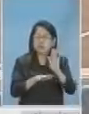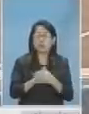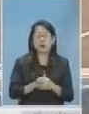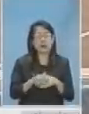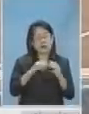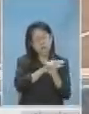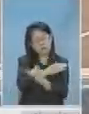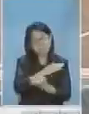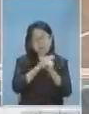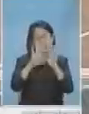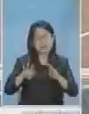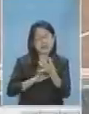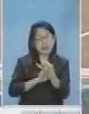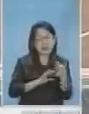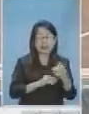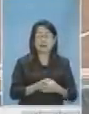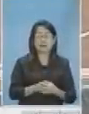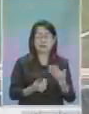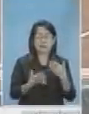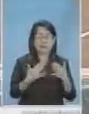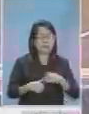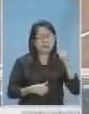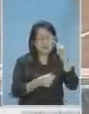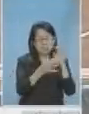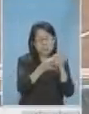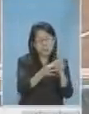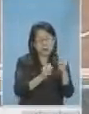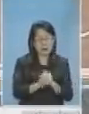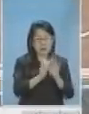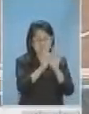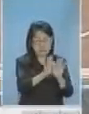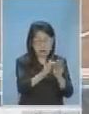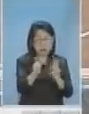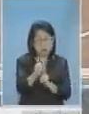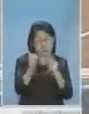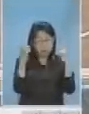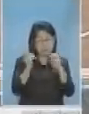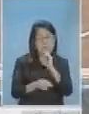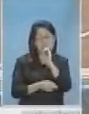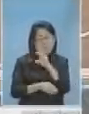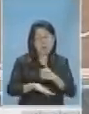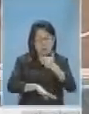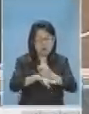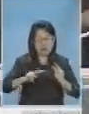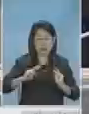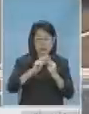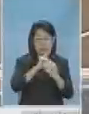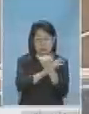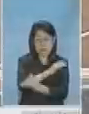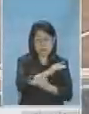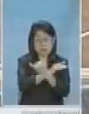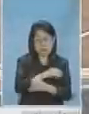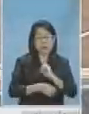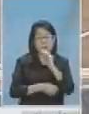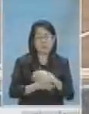เป็นห่วงมากอย่างยิ่งนะครับและขออนุญาตฝากท่านไปยังรัฐมนตรีกระทรวงการต่างประเทศด้วยนะครับว่า AEC มันไม่ใช่เรื่องอ